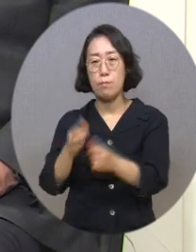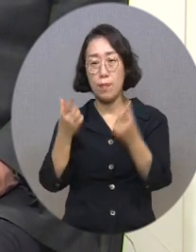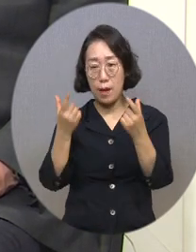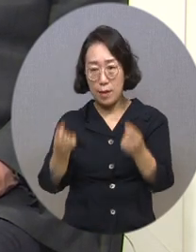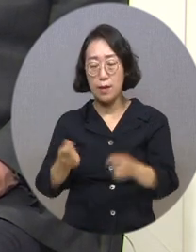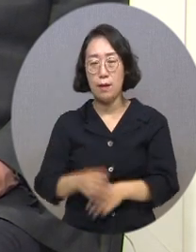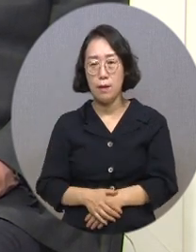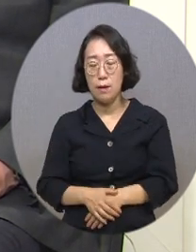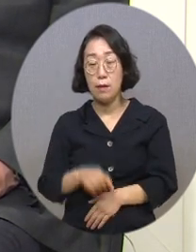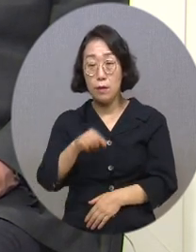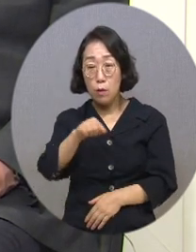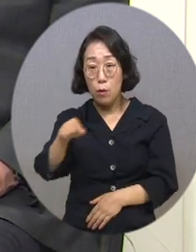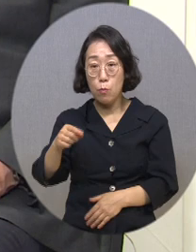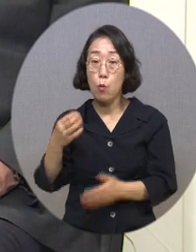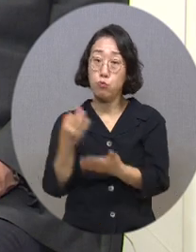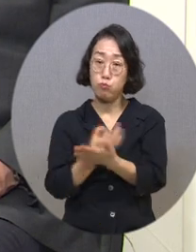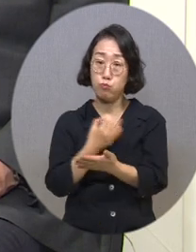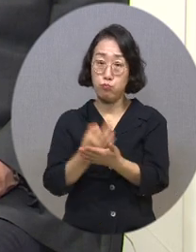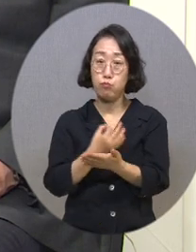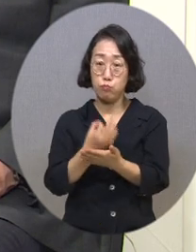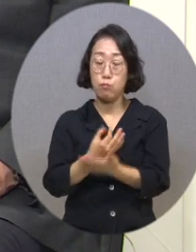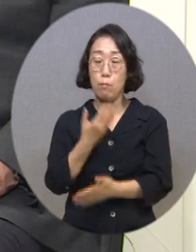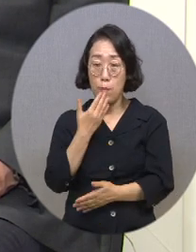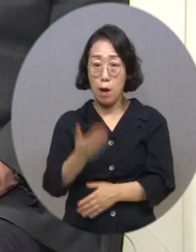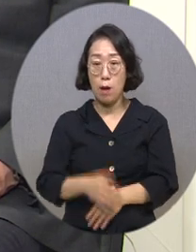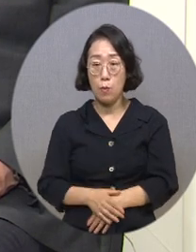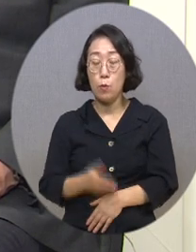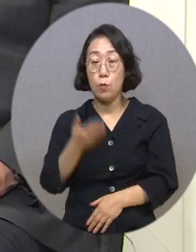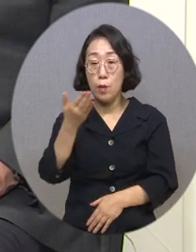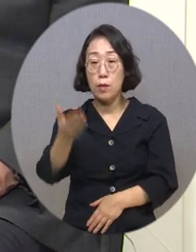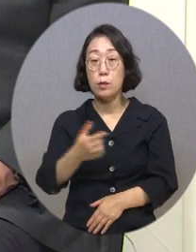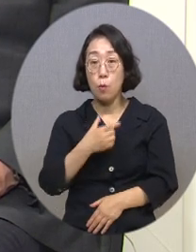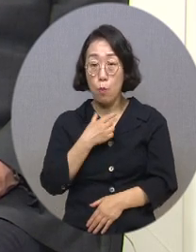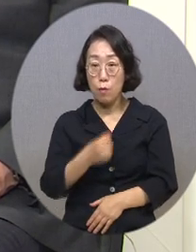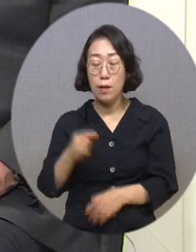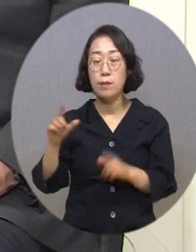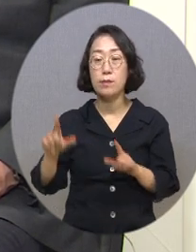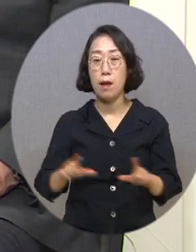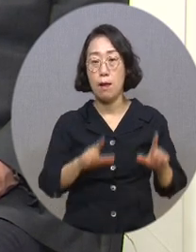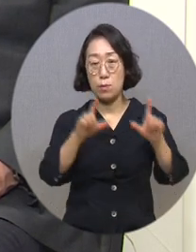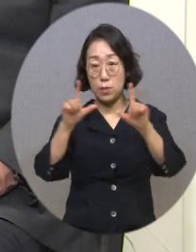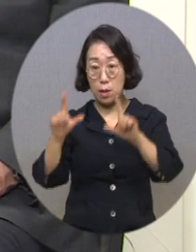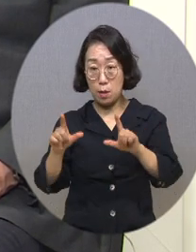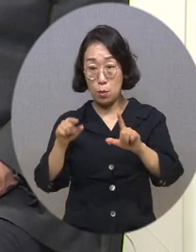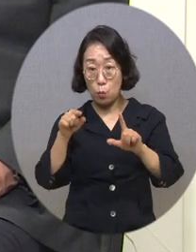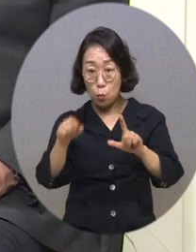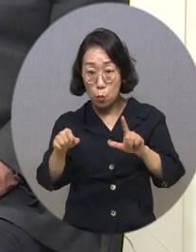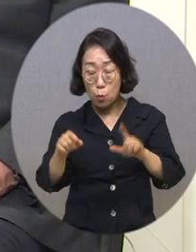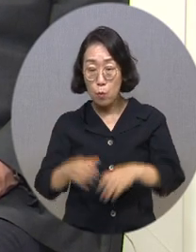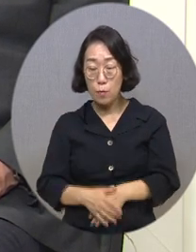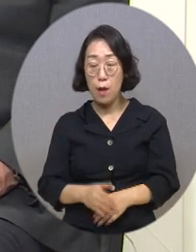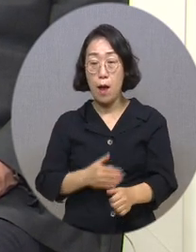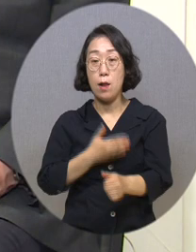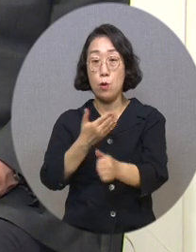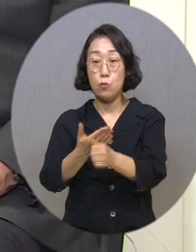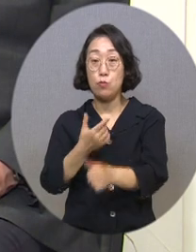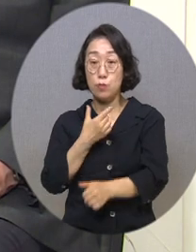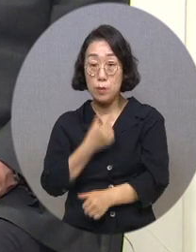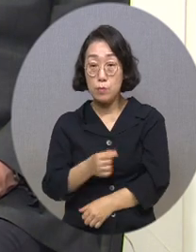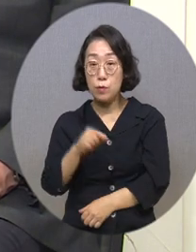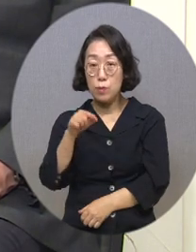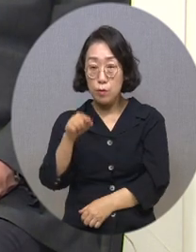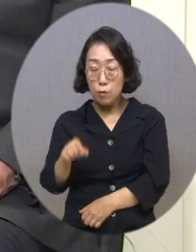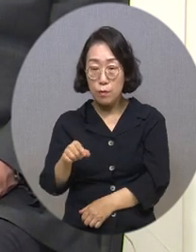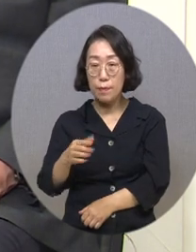그래서 그거를 수익화하세요. 그리고 당신이 원하는 삶을 살고 내가 알리고자 하는